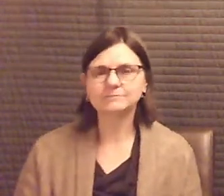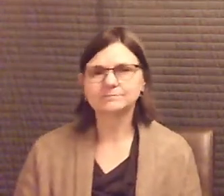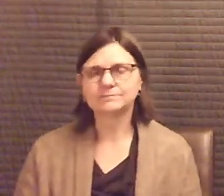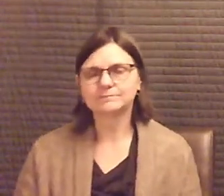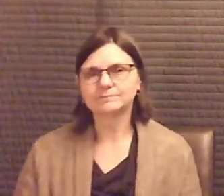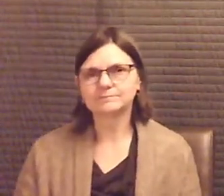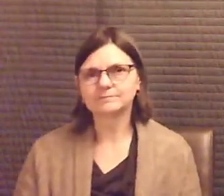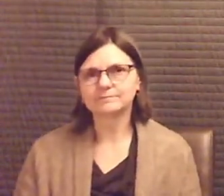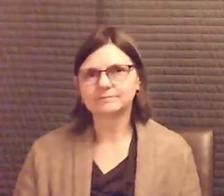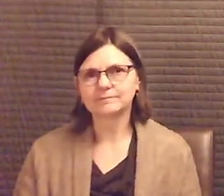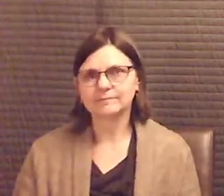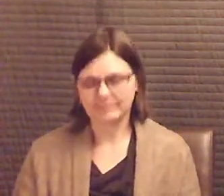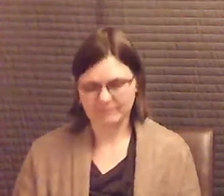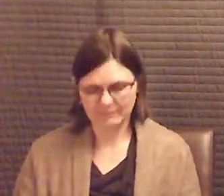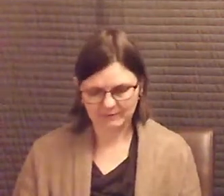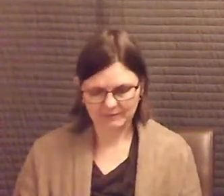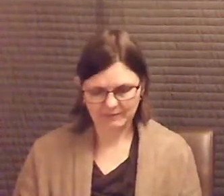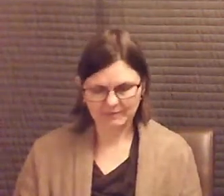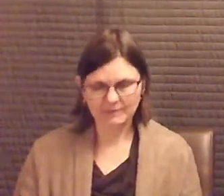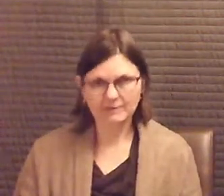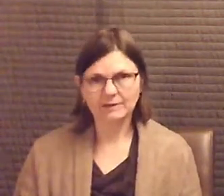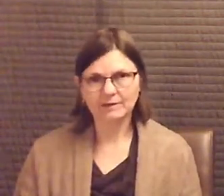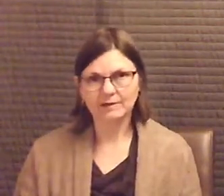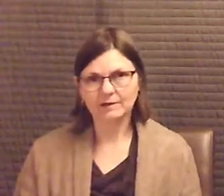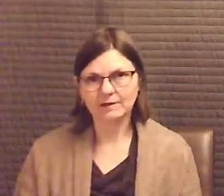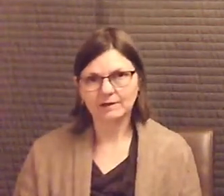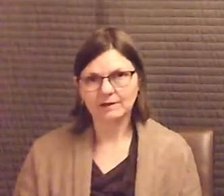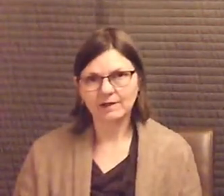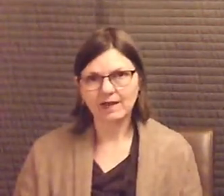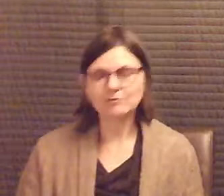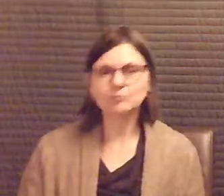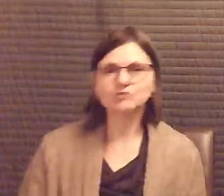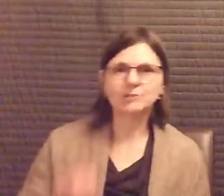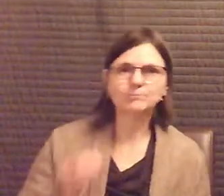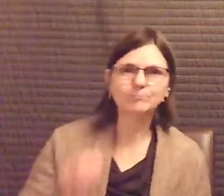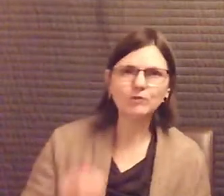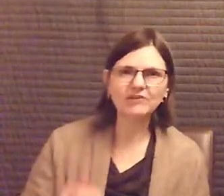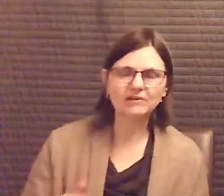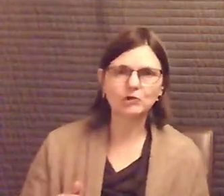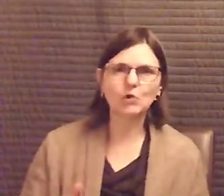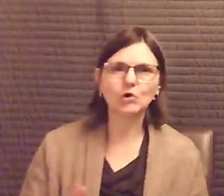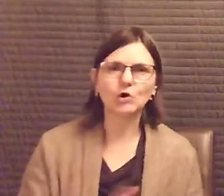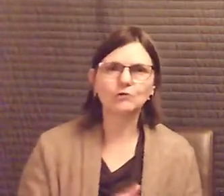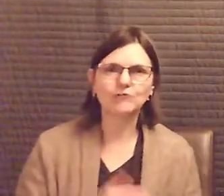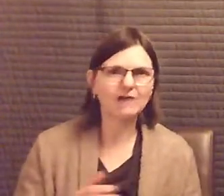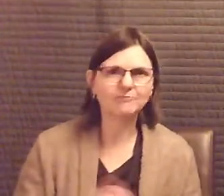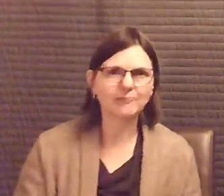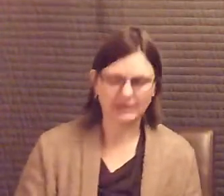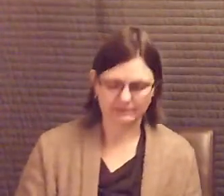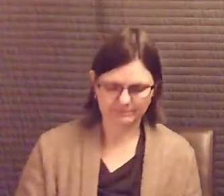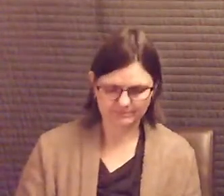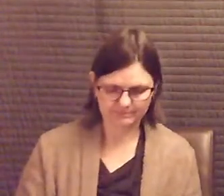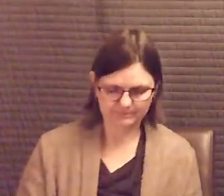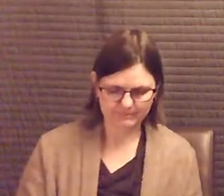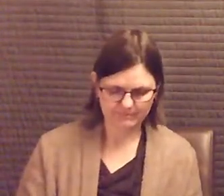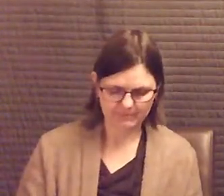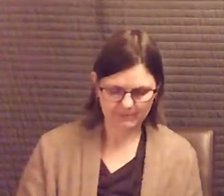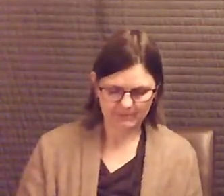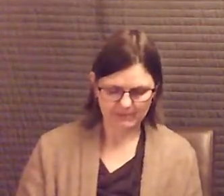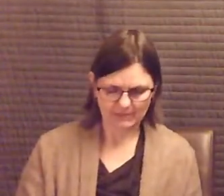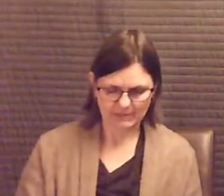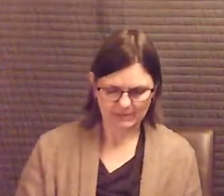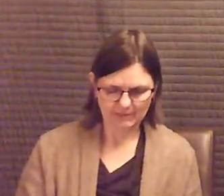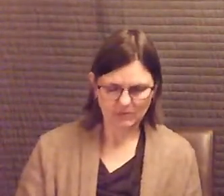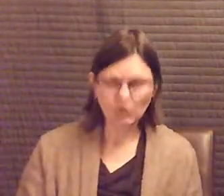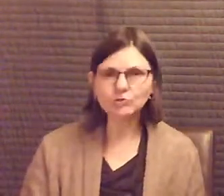mast die maal is de stroombron familie en we moeten dat polder van ongeloof afbreken ambi lief